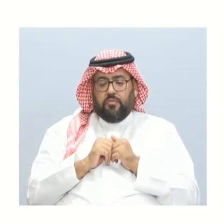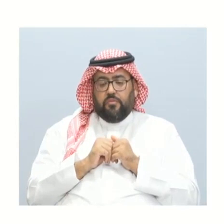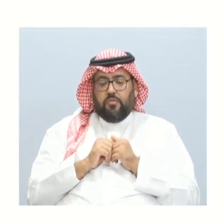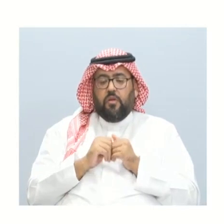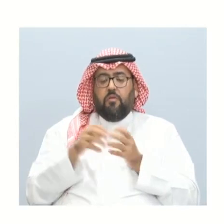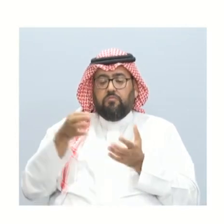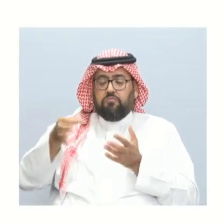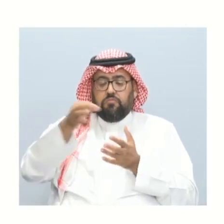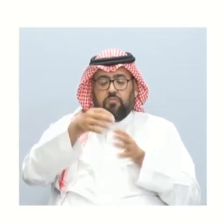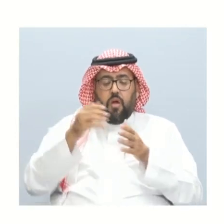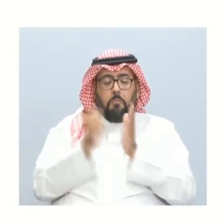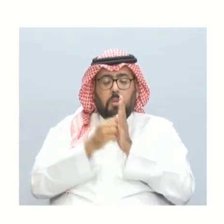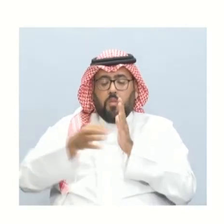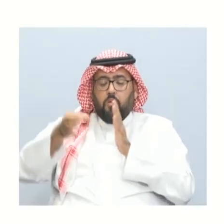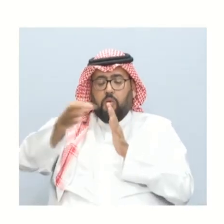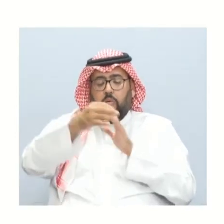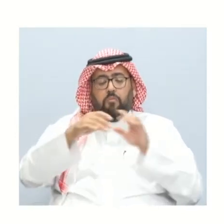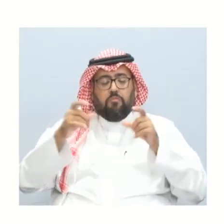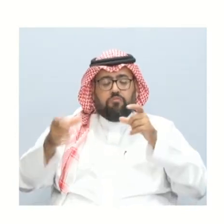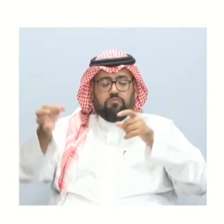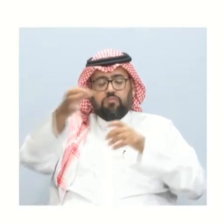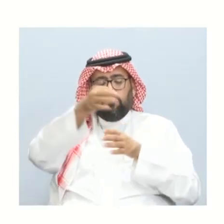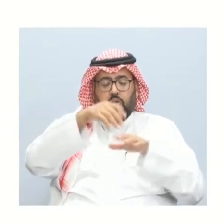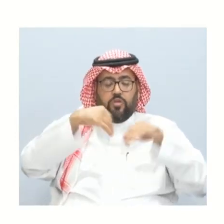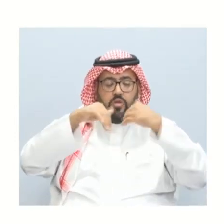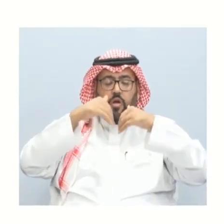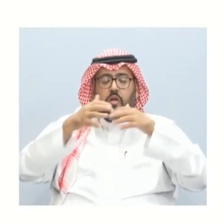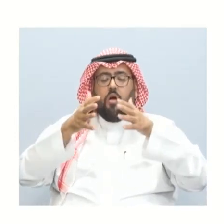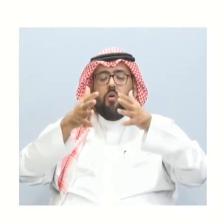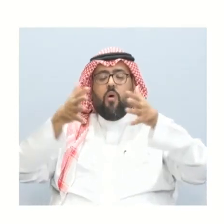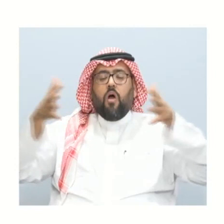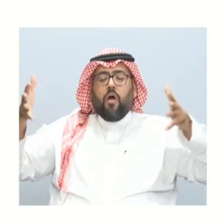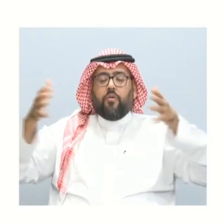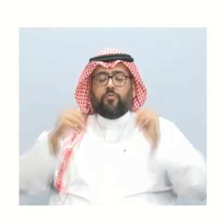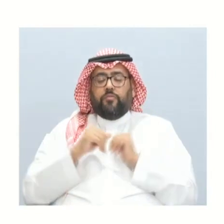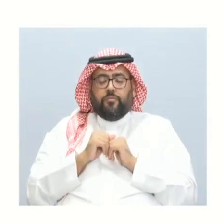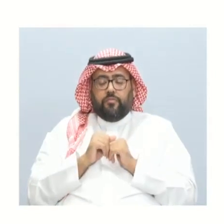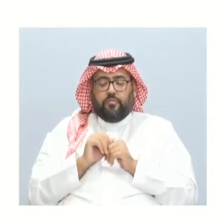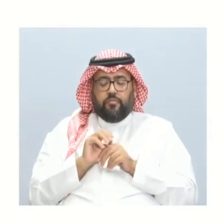احيائها متعدده وشوارعها واسعه